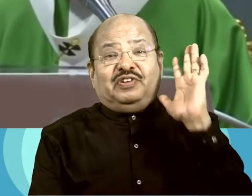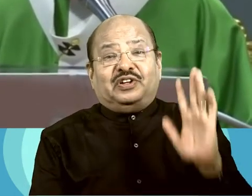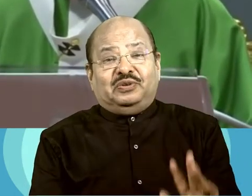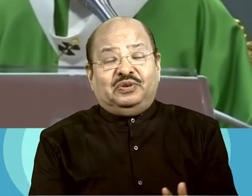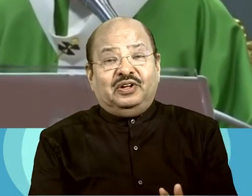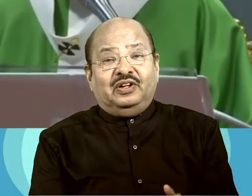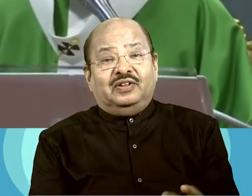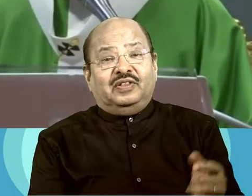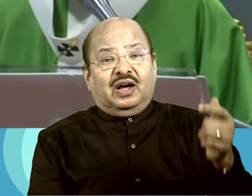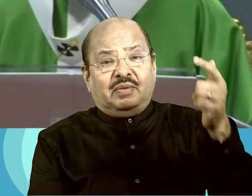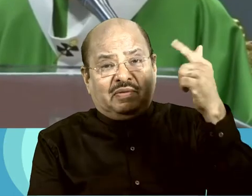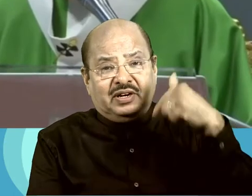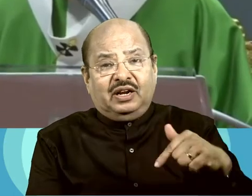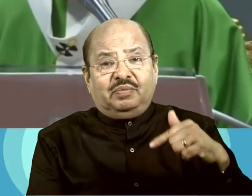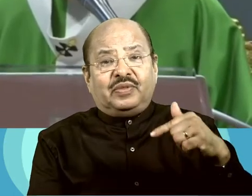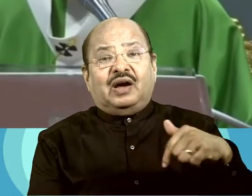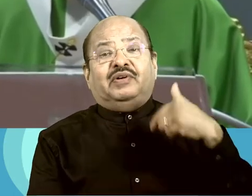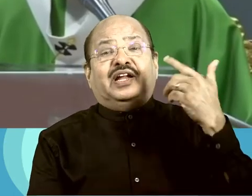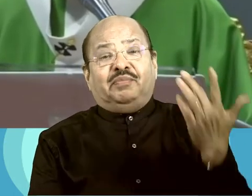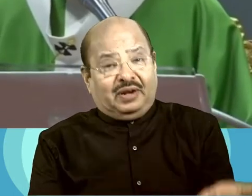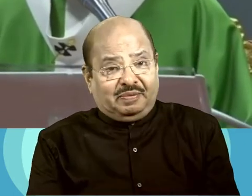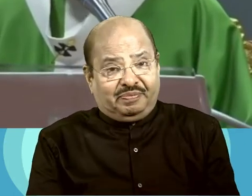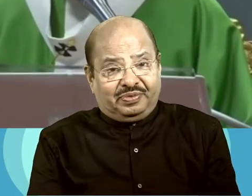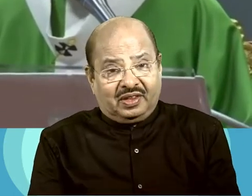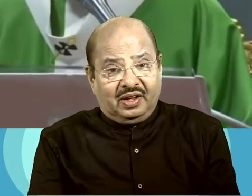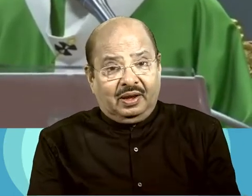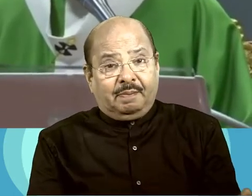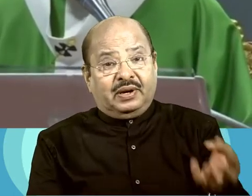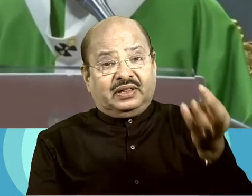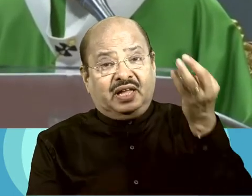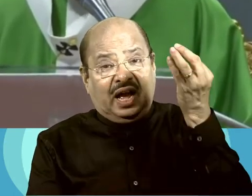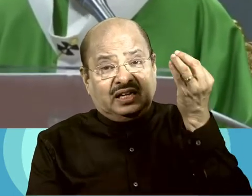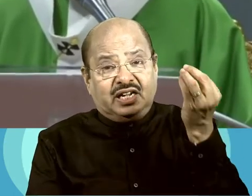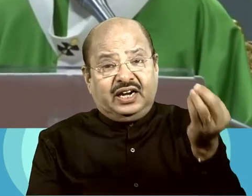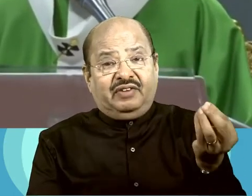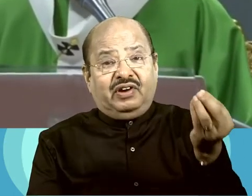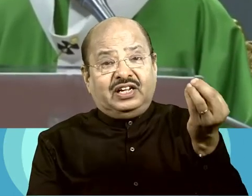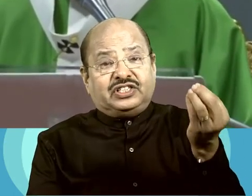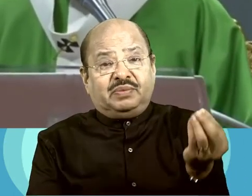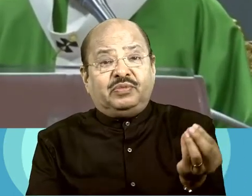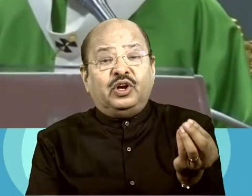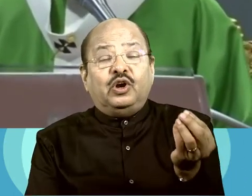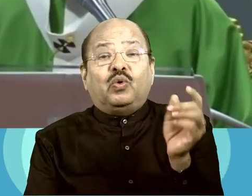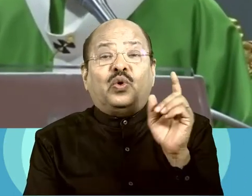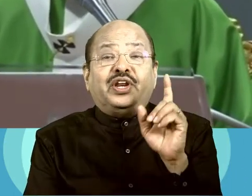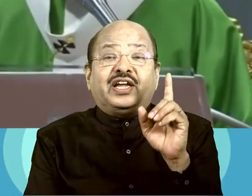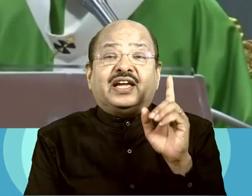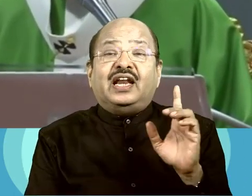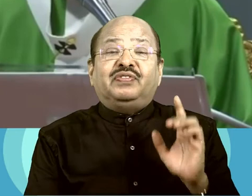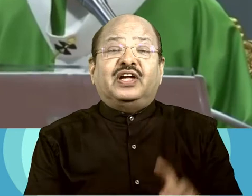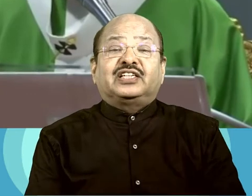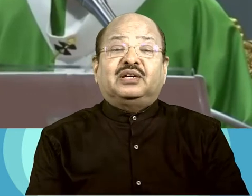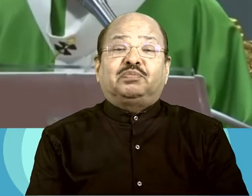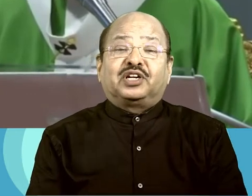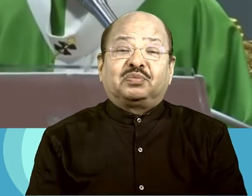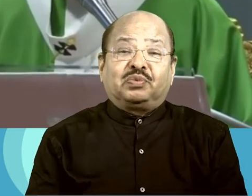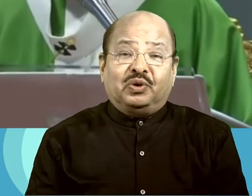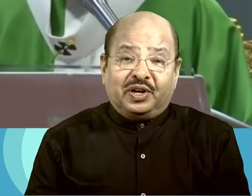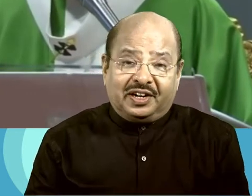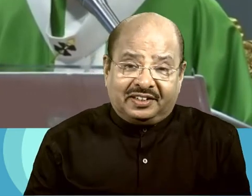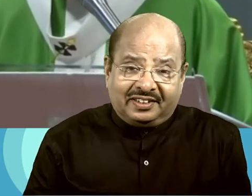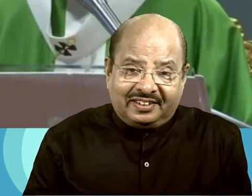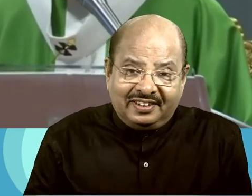ക്രിസ്തു ജീവിക്കുന്നു, നാം അവനിലും അവൻ നമ്മിലും. പ്രത്യാശയുടെ വെളിച്ചം ഒരിക്കലും